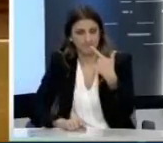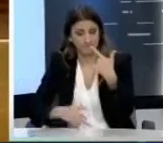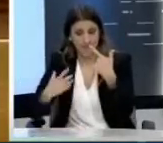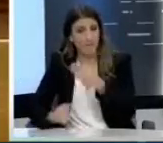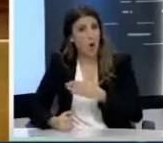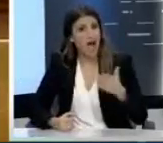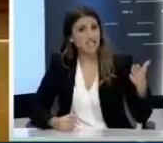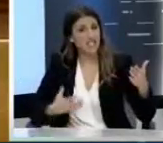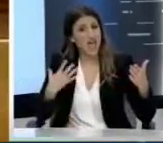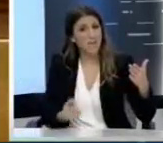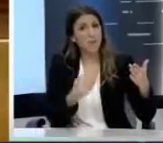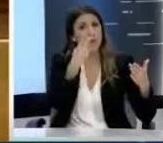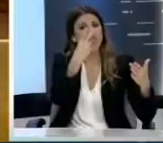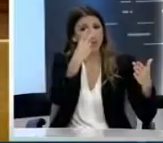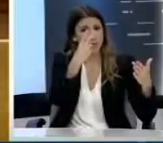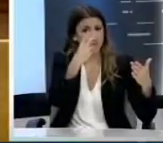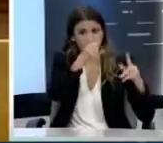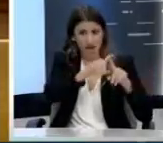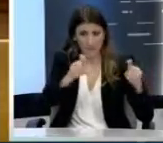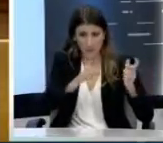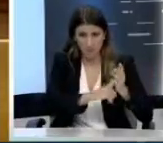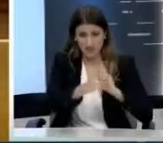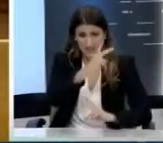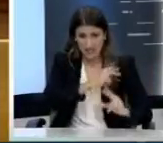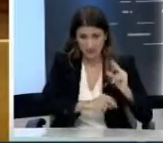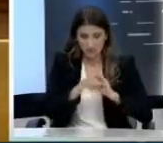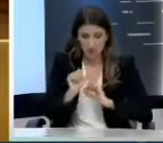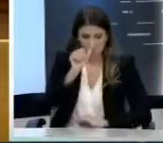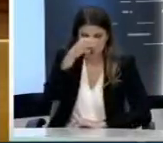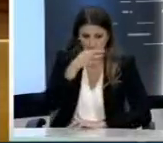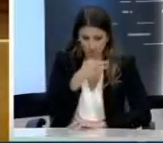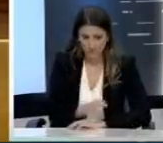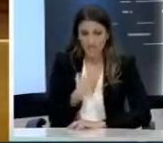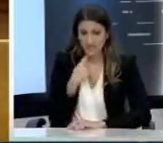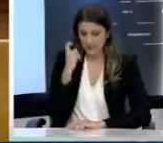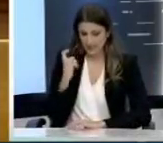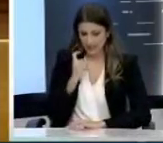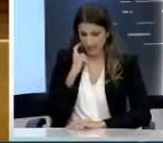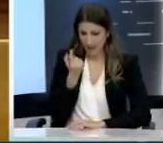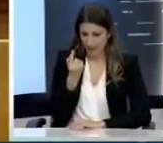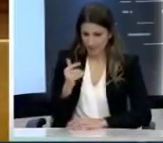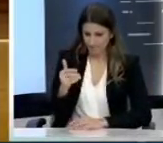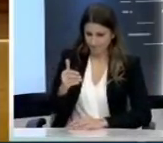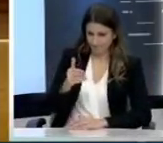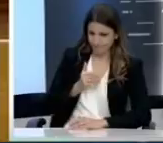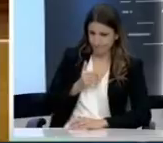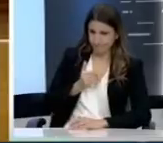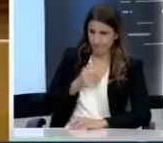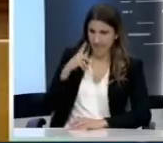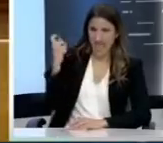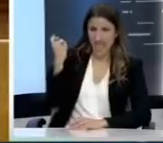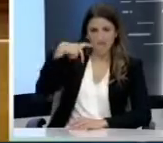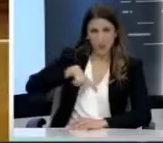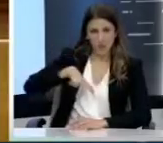αριστερά δύο απαντήσεις σε αυτό. Είτε μια μερική υποχώρηση στο έθνος